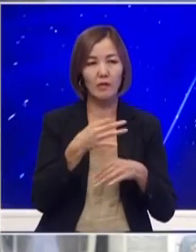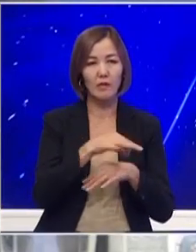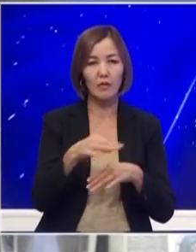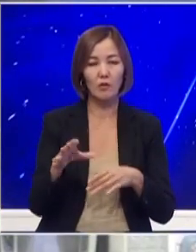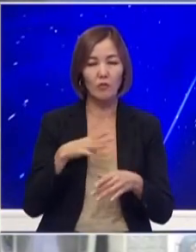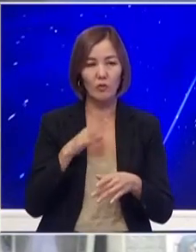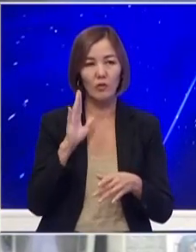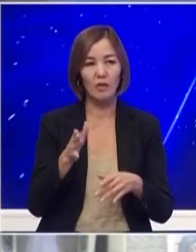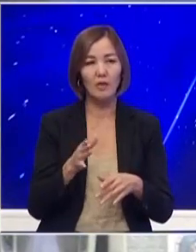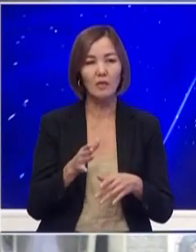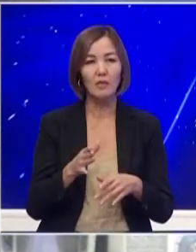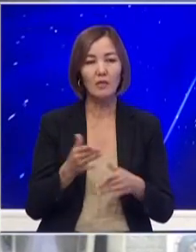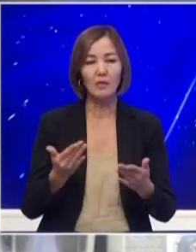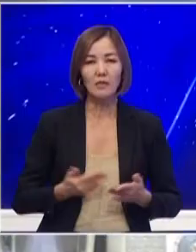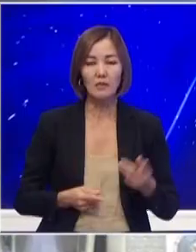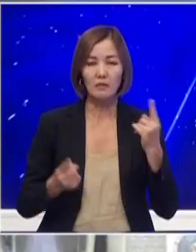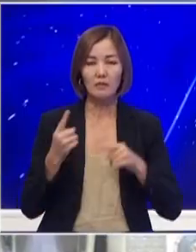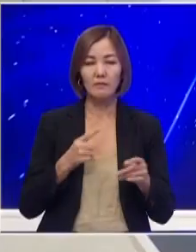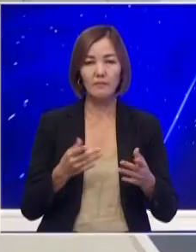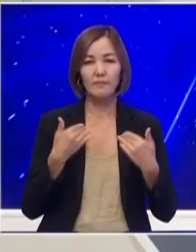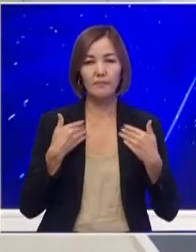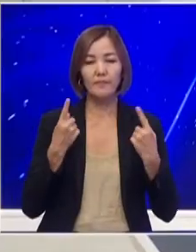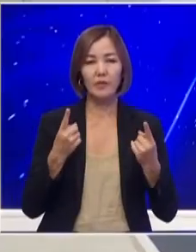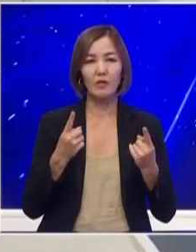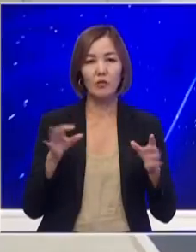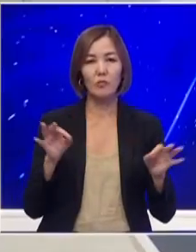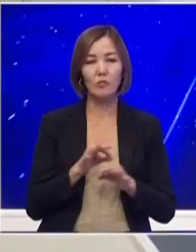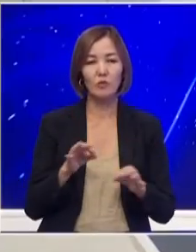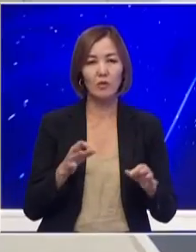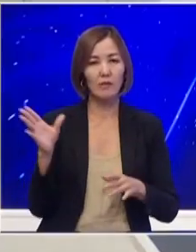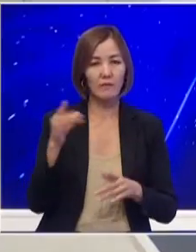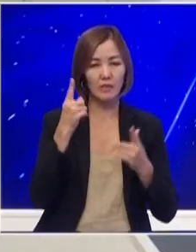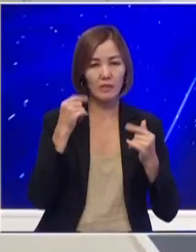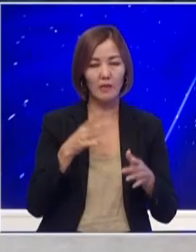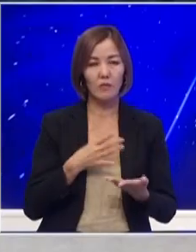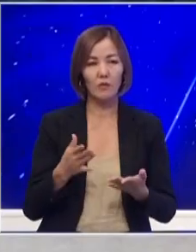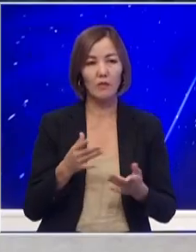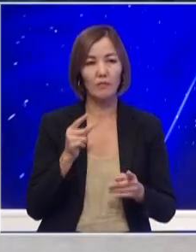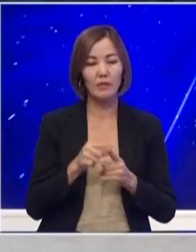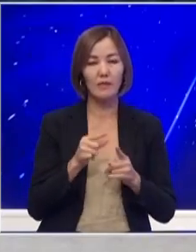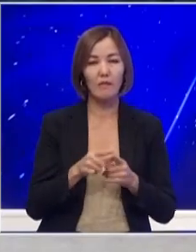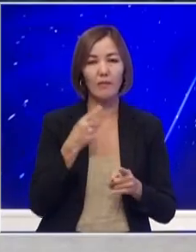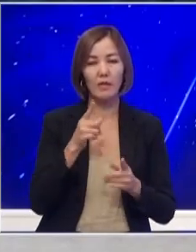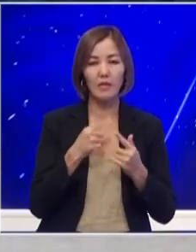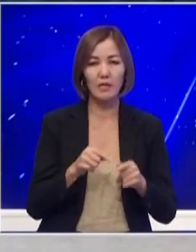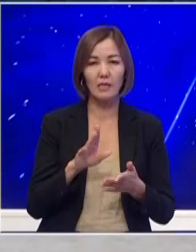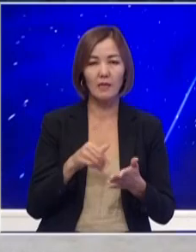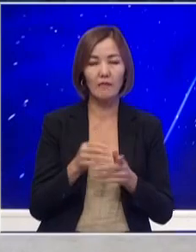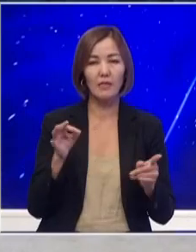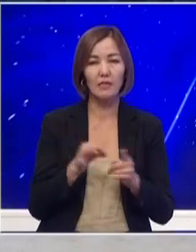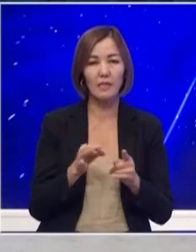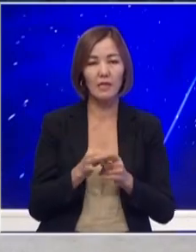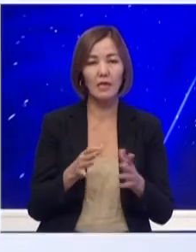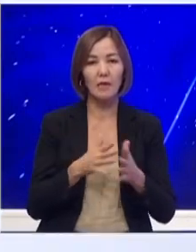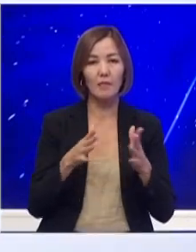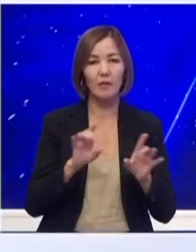как на сегодняшний день о жизни и творчестве выдающегося музыканта знают немногие. Потому, по словам организаторов, их главная цель –